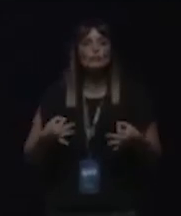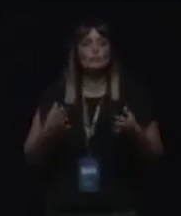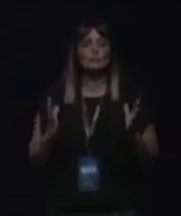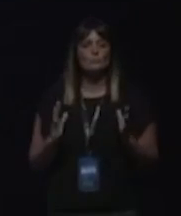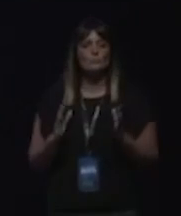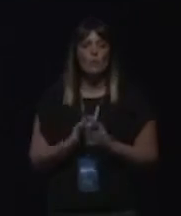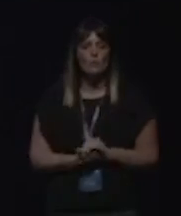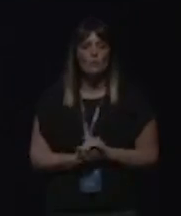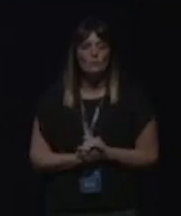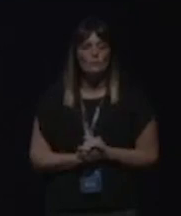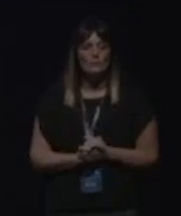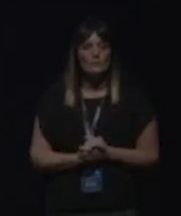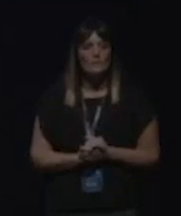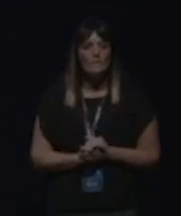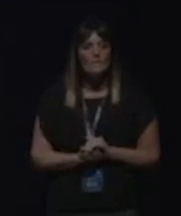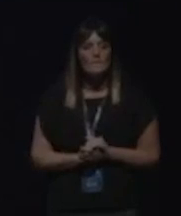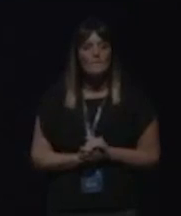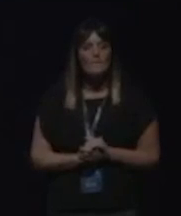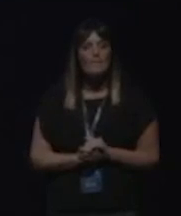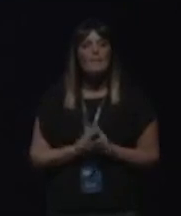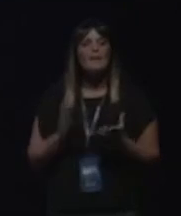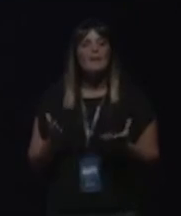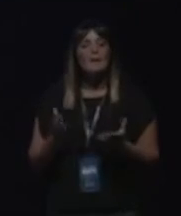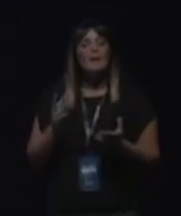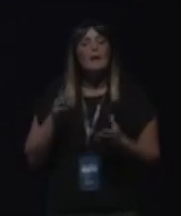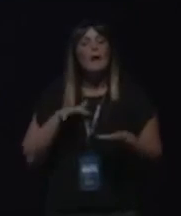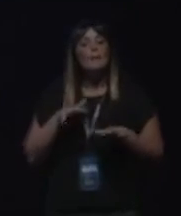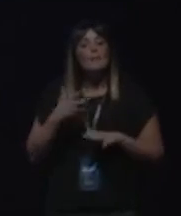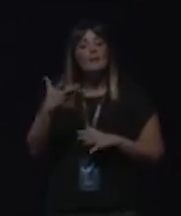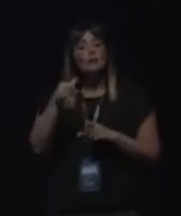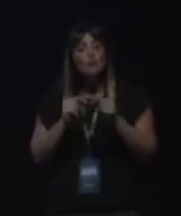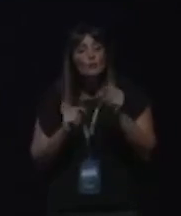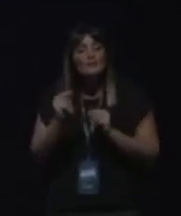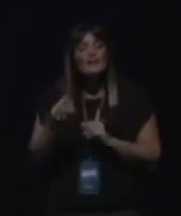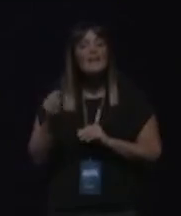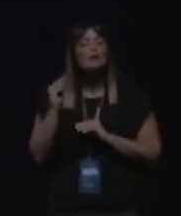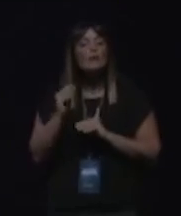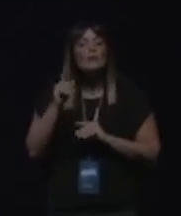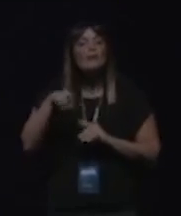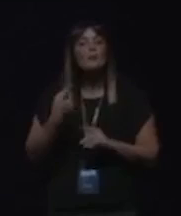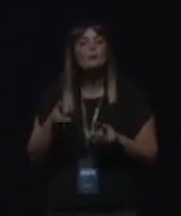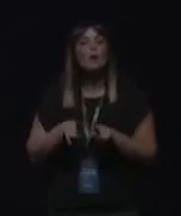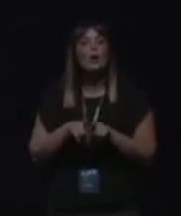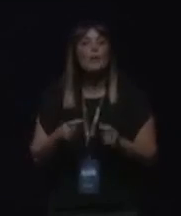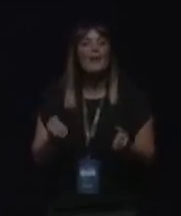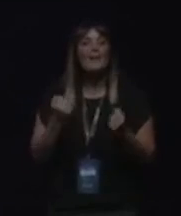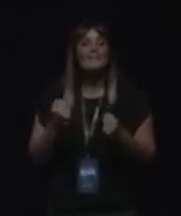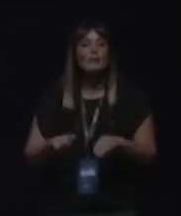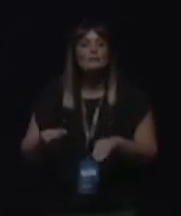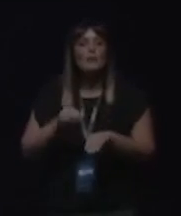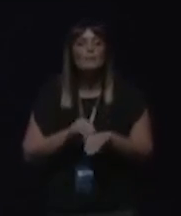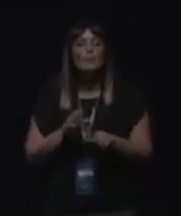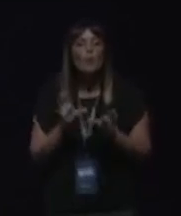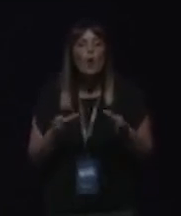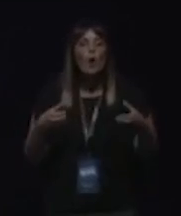capace. Ed allora cosa ancora chiede? Poi chiudo. Il Movimento 5 Stelle chiede il rafforzamento degli organici del personale